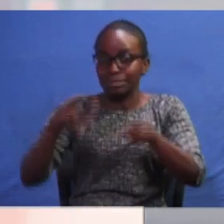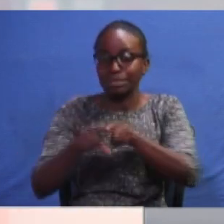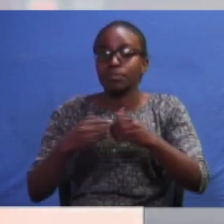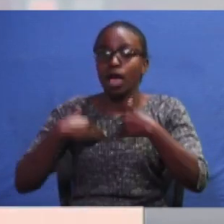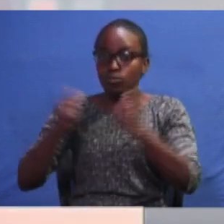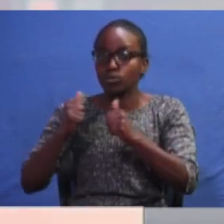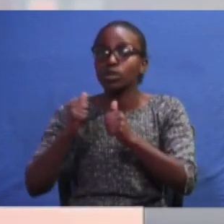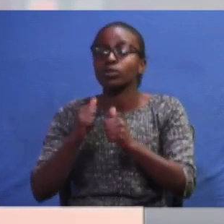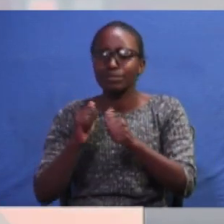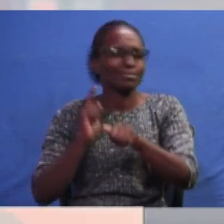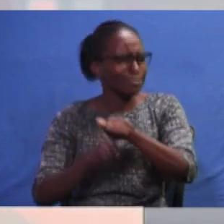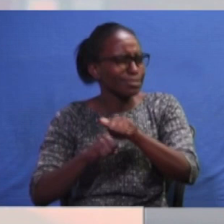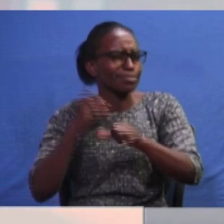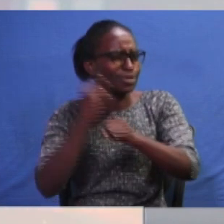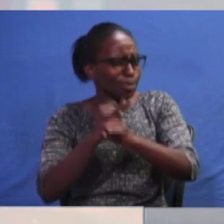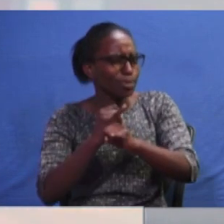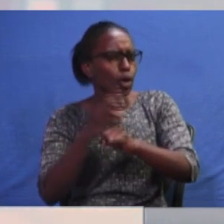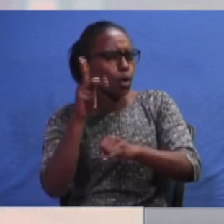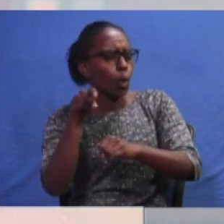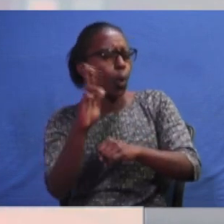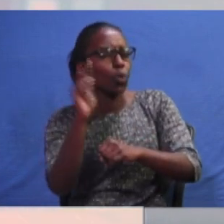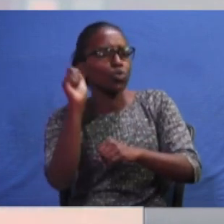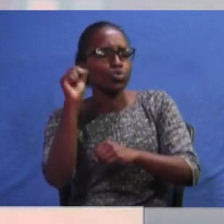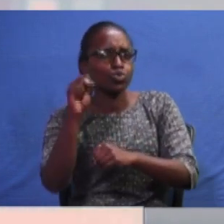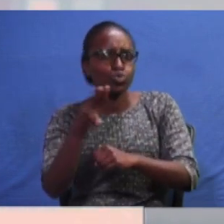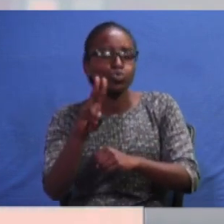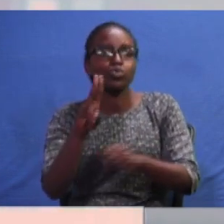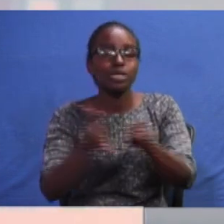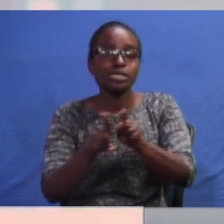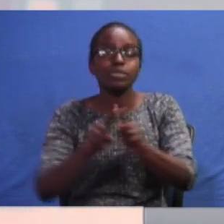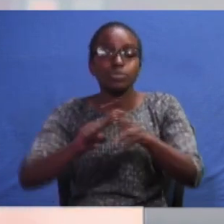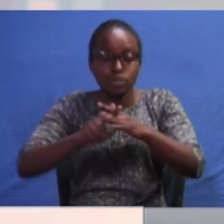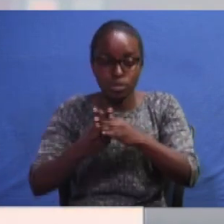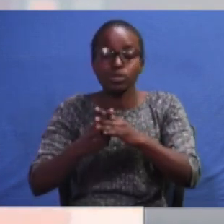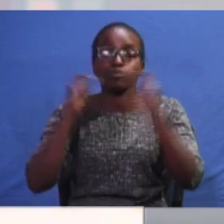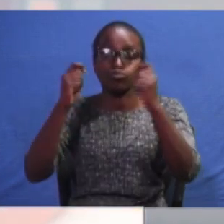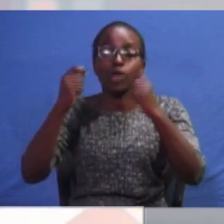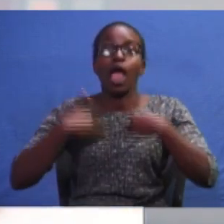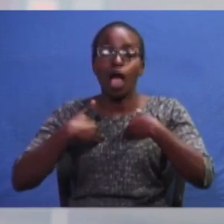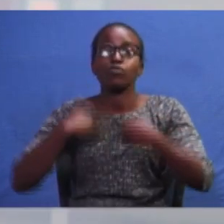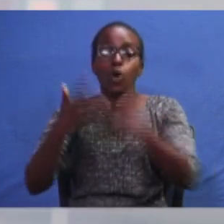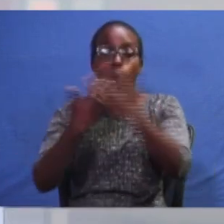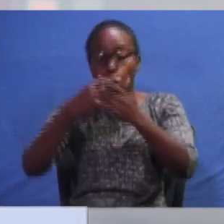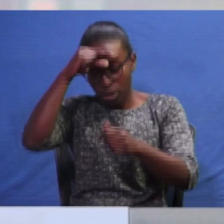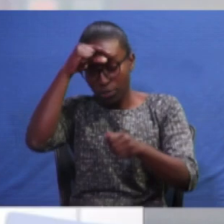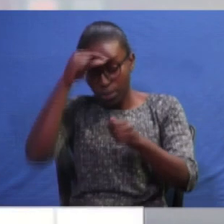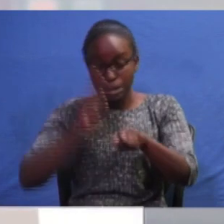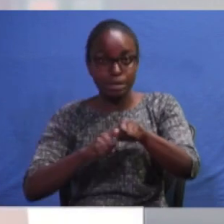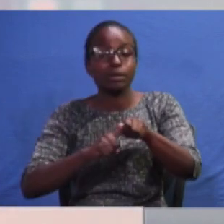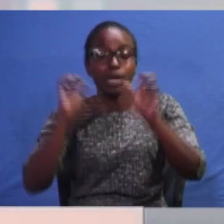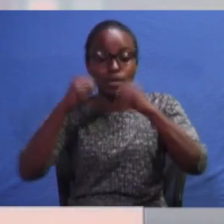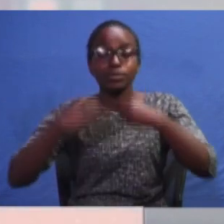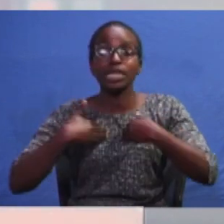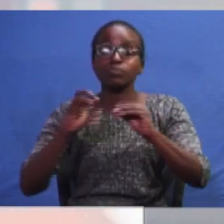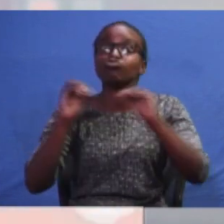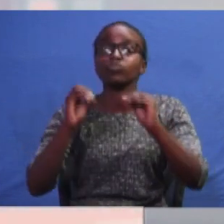na muungano wa vyuo vikuu KUSU kuanza mgomo wao leo, wakidai kuwa serikali imedinda kutekeleza makubaliano yao pamoja